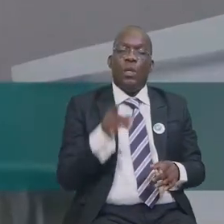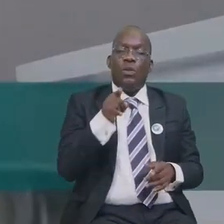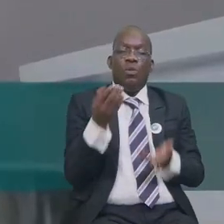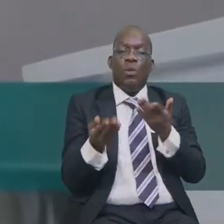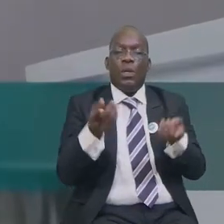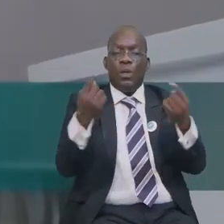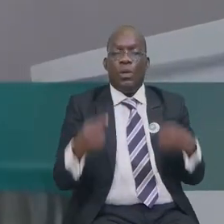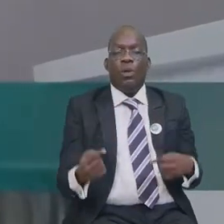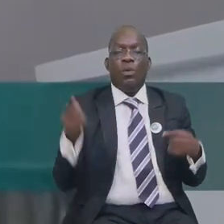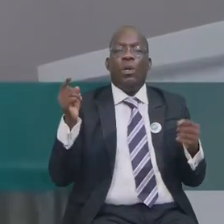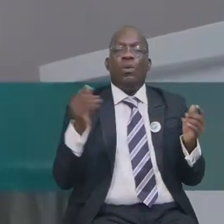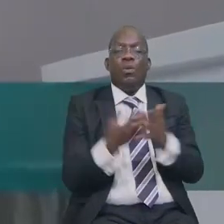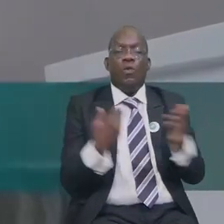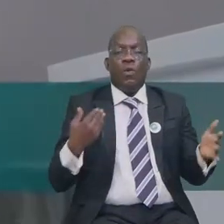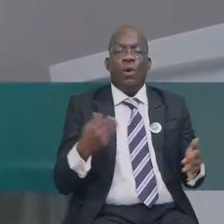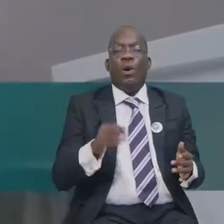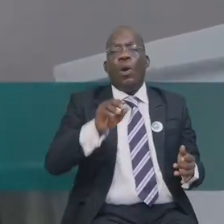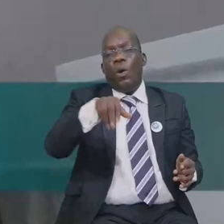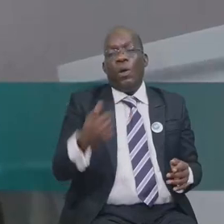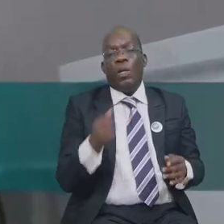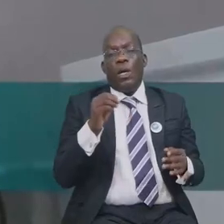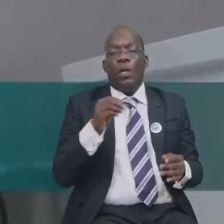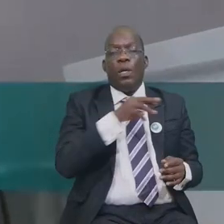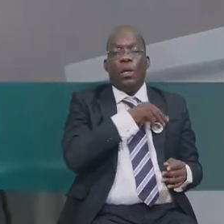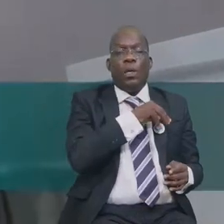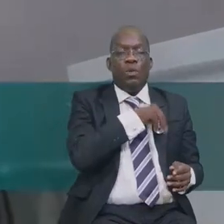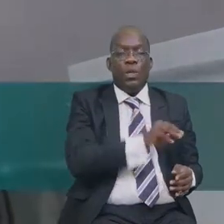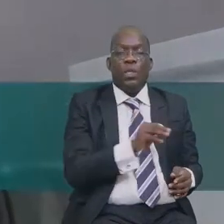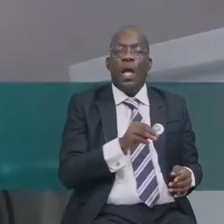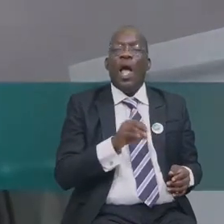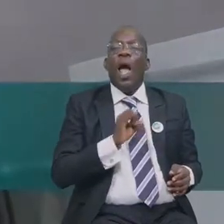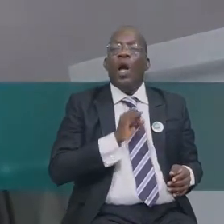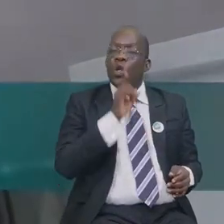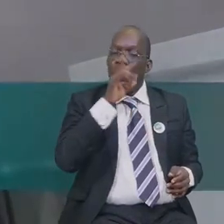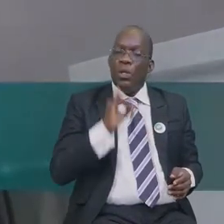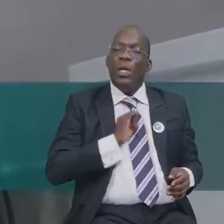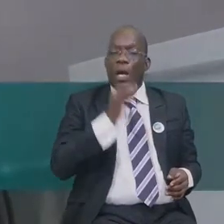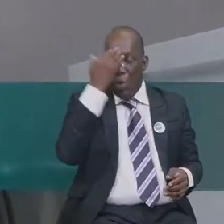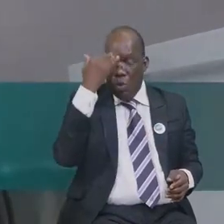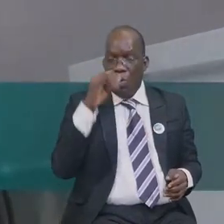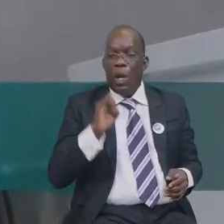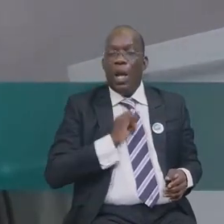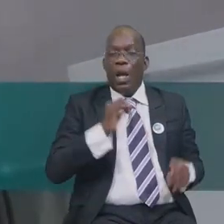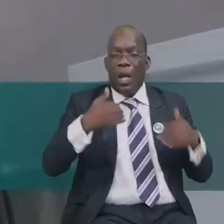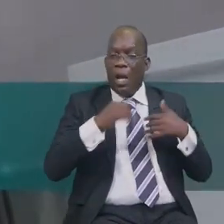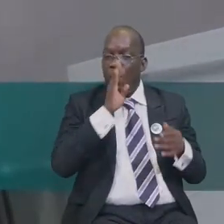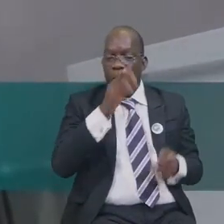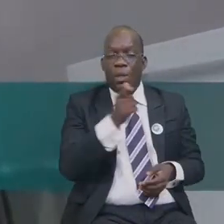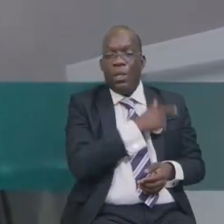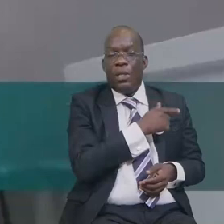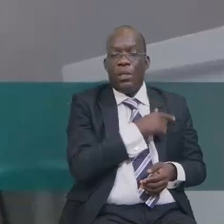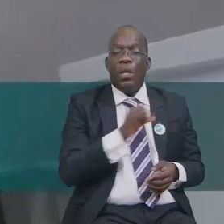vos ministres, vos collègues. En réalité, j'étais un paresseux. En réalité, à l'intérieur,